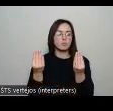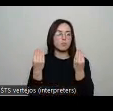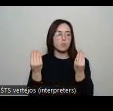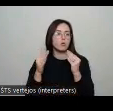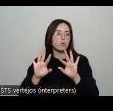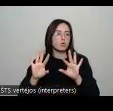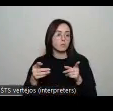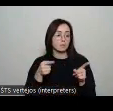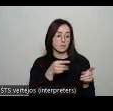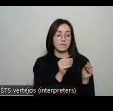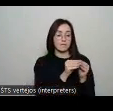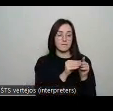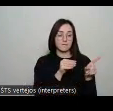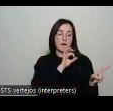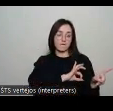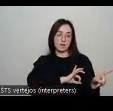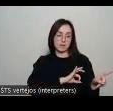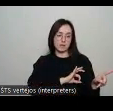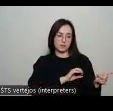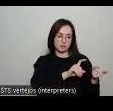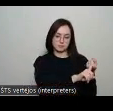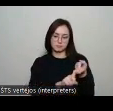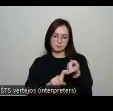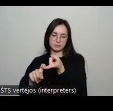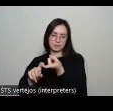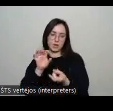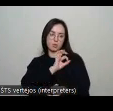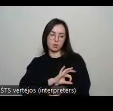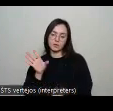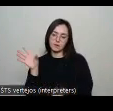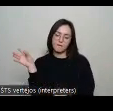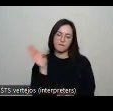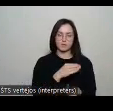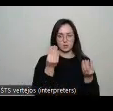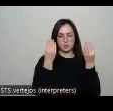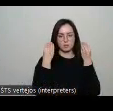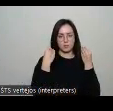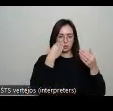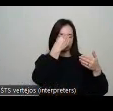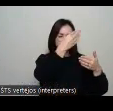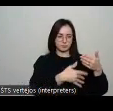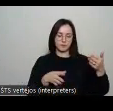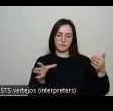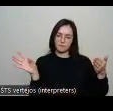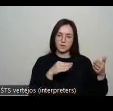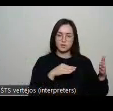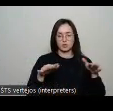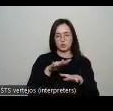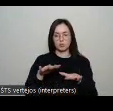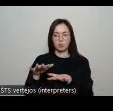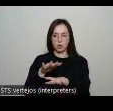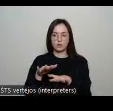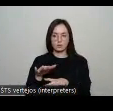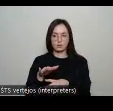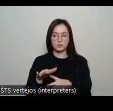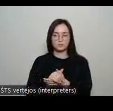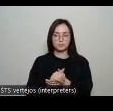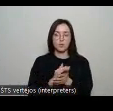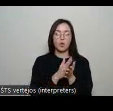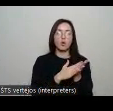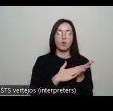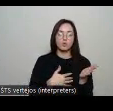tomis vertybėmis ir nuostatomis visose dalykuose, visose situacijose. Ir toliau